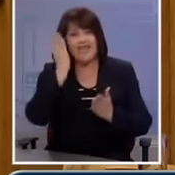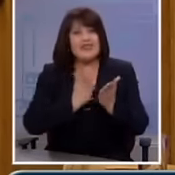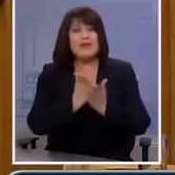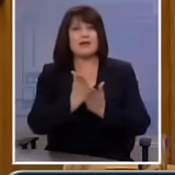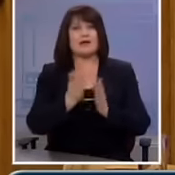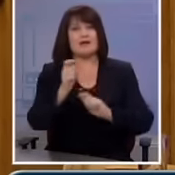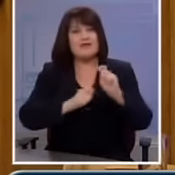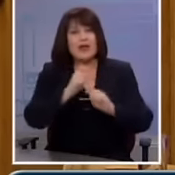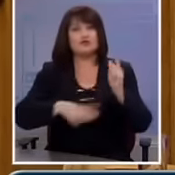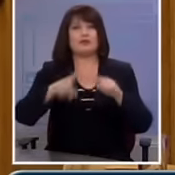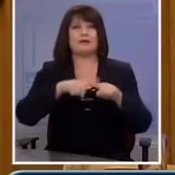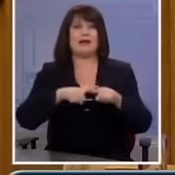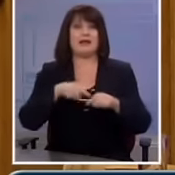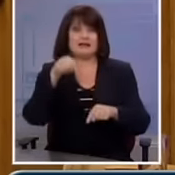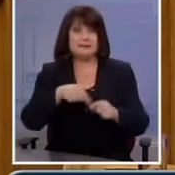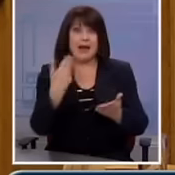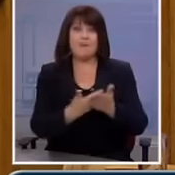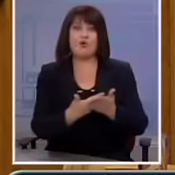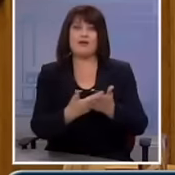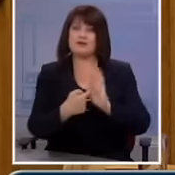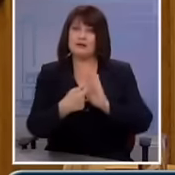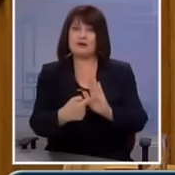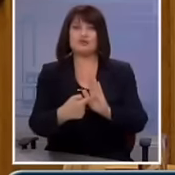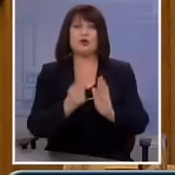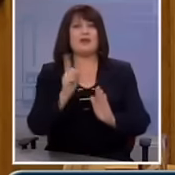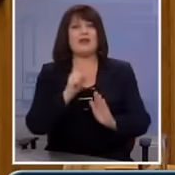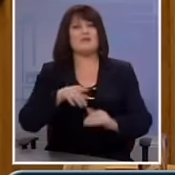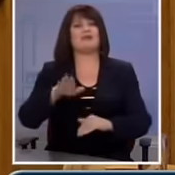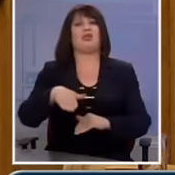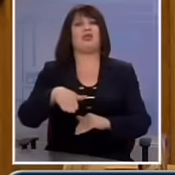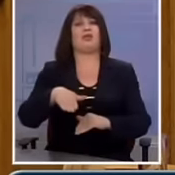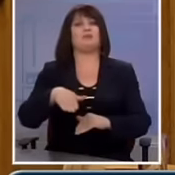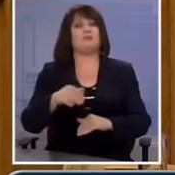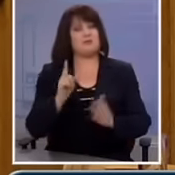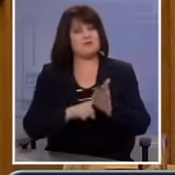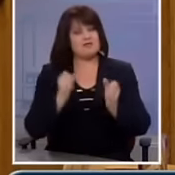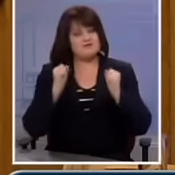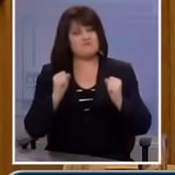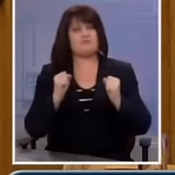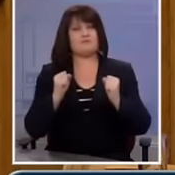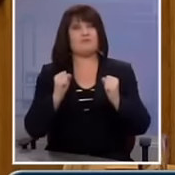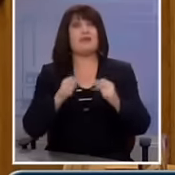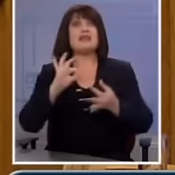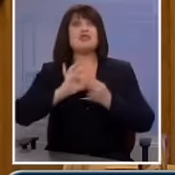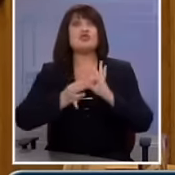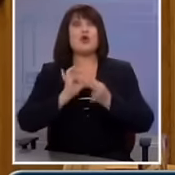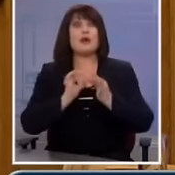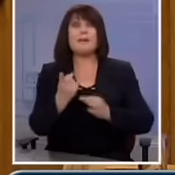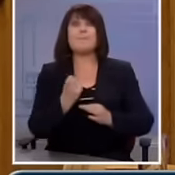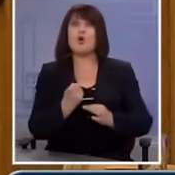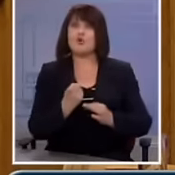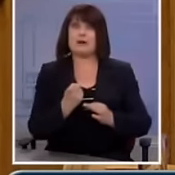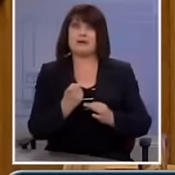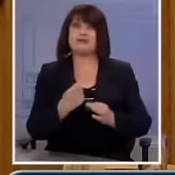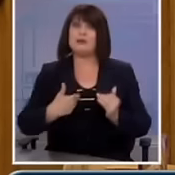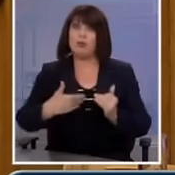μας. Ας επιβεβαιώσουμε σήμερα ότι δεν είμαστε κατώτεροι μπροστά στις ιστορικές προκλήσεις